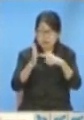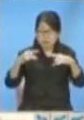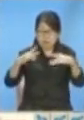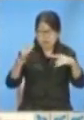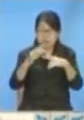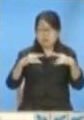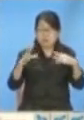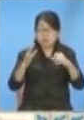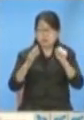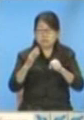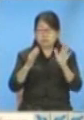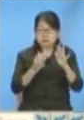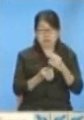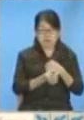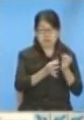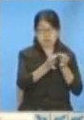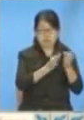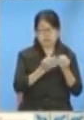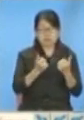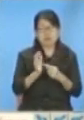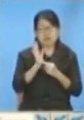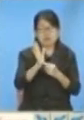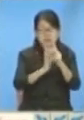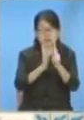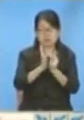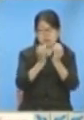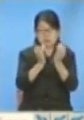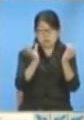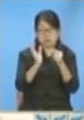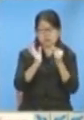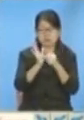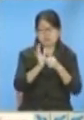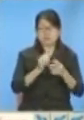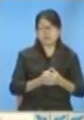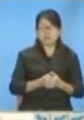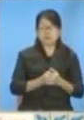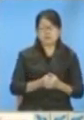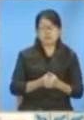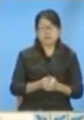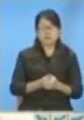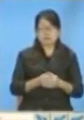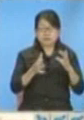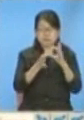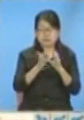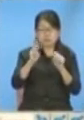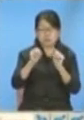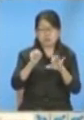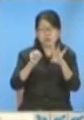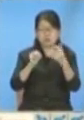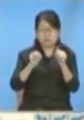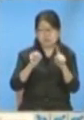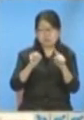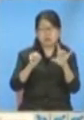ผมอยากจะกราบเรียนนะครับในการเสนอรัฐธรรมนูญฉบับนี้ภายใต้มาตรา111มาตร